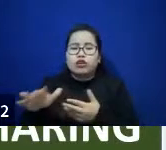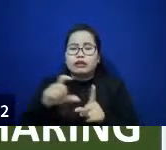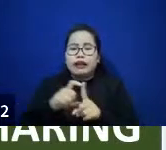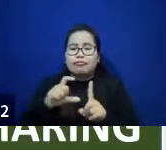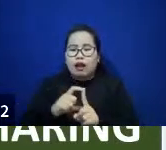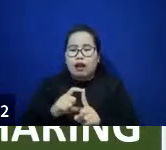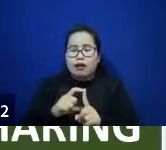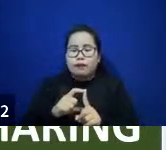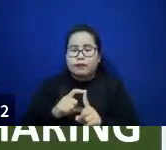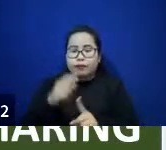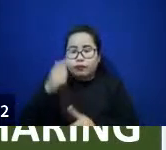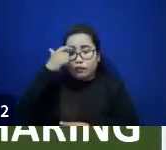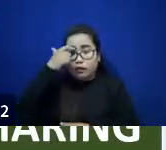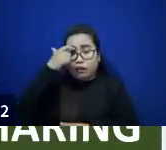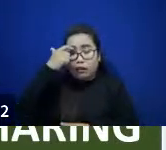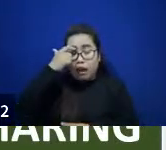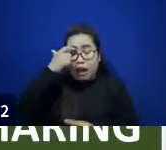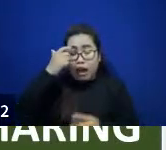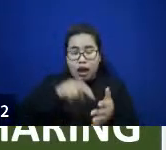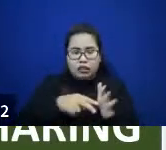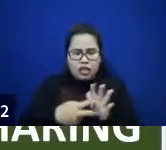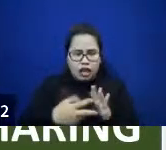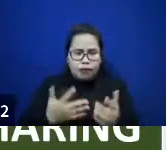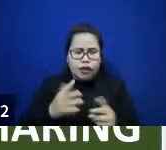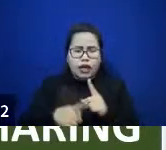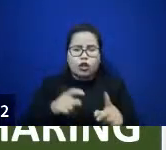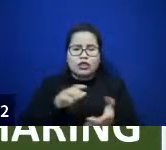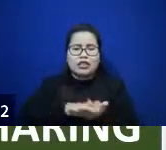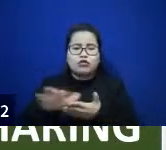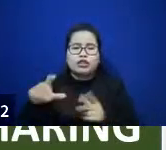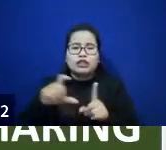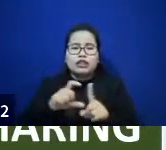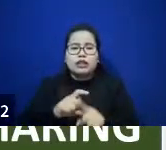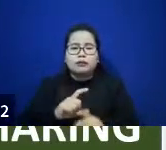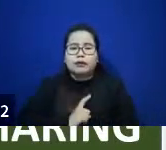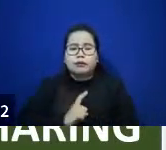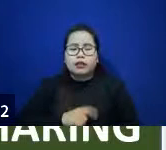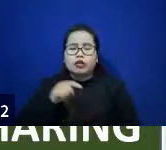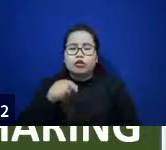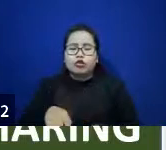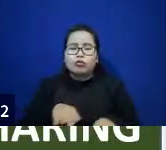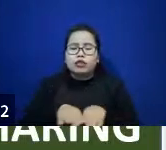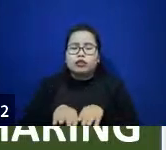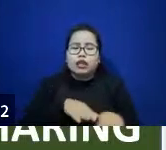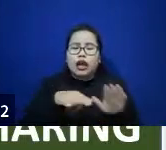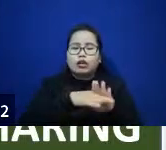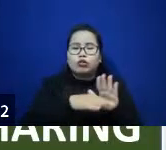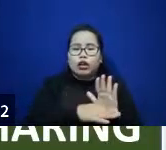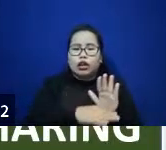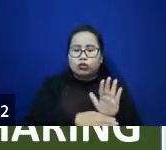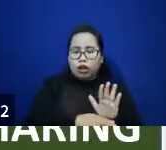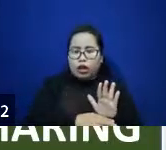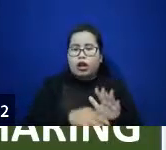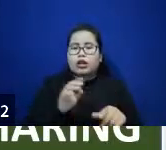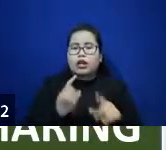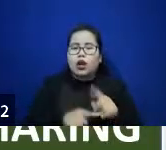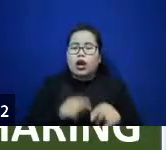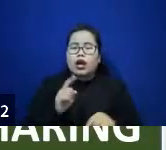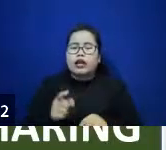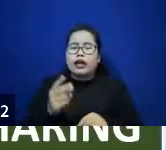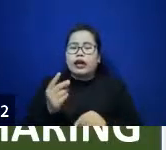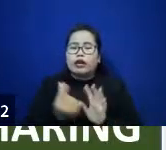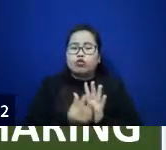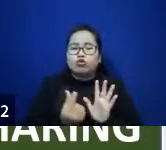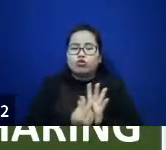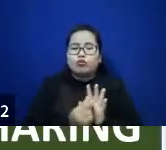tersebut itu artinya transfer data pribadi itu harus tunduk pada aturan-aturan yang berlaku termasuk kepada RUU